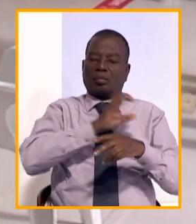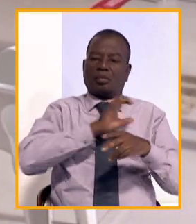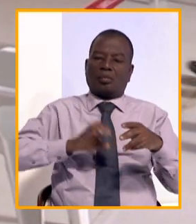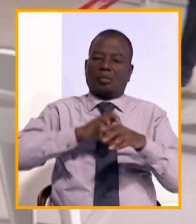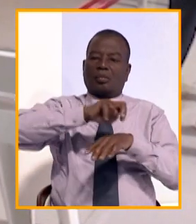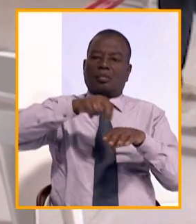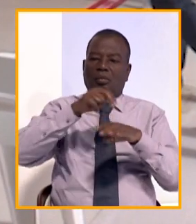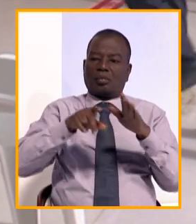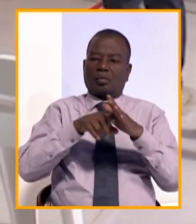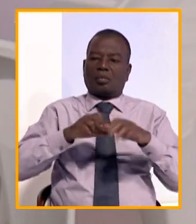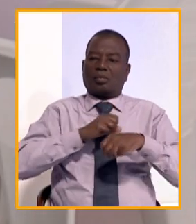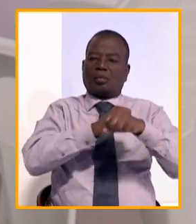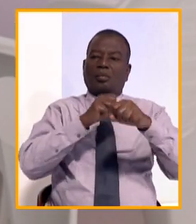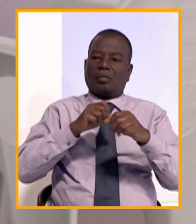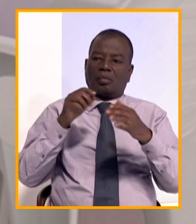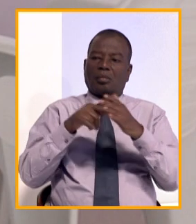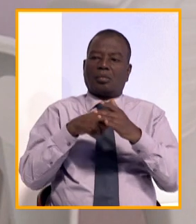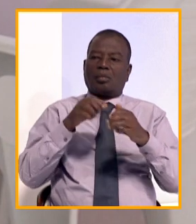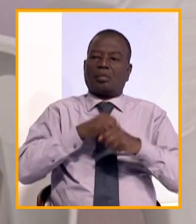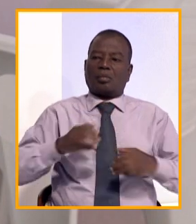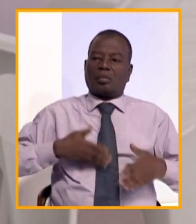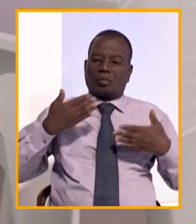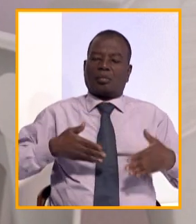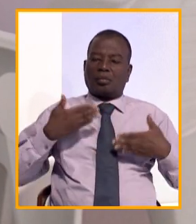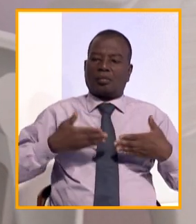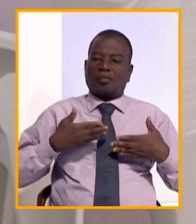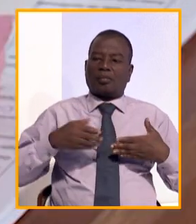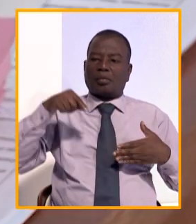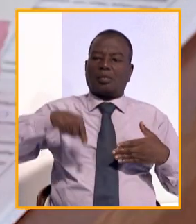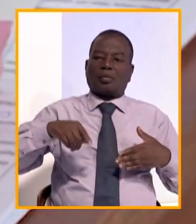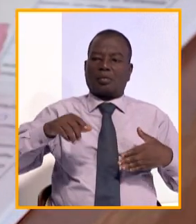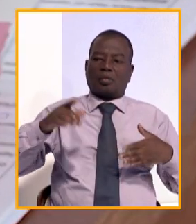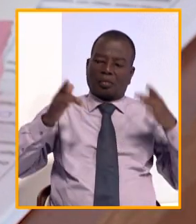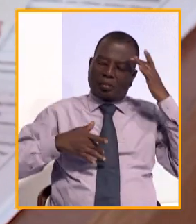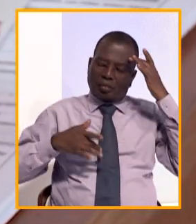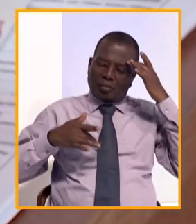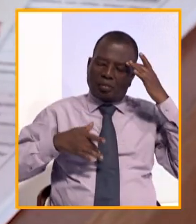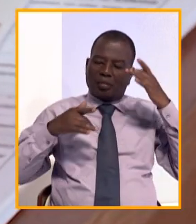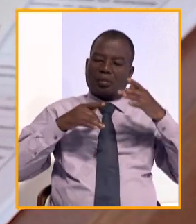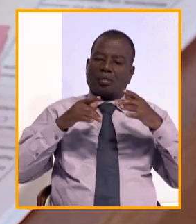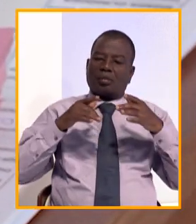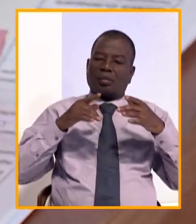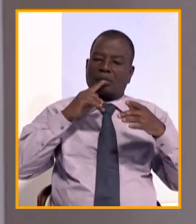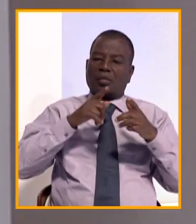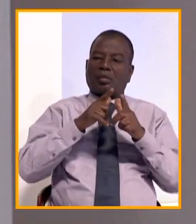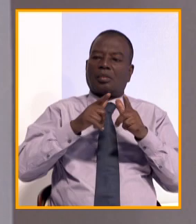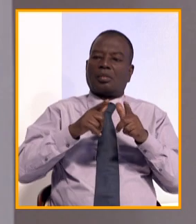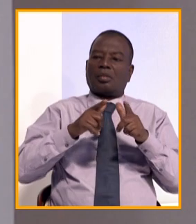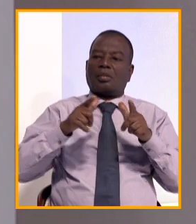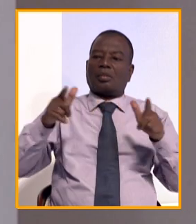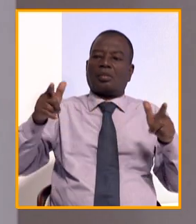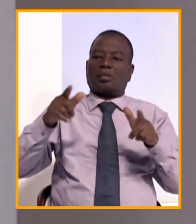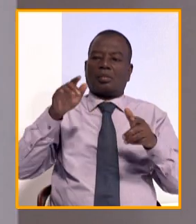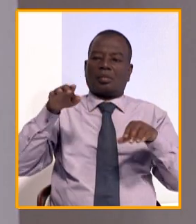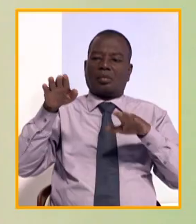national de sécurité note avec satisfaction que la pandémie de COVID-19 est largement sous